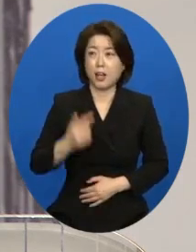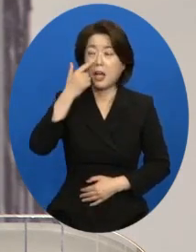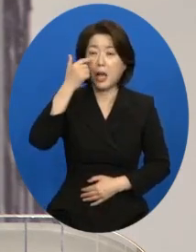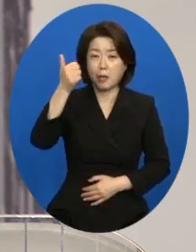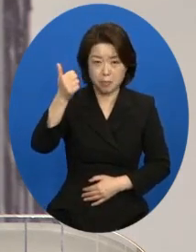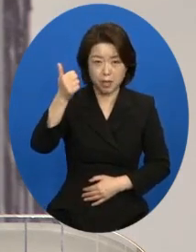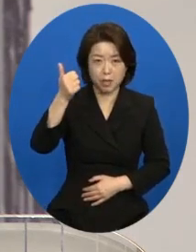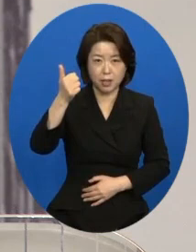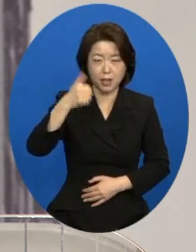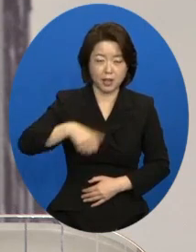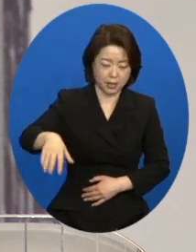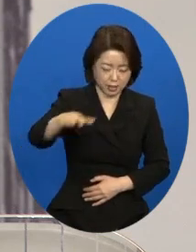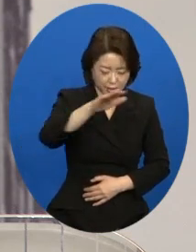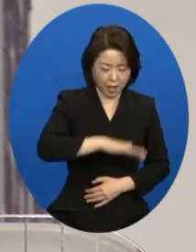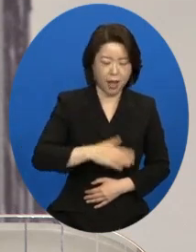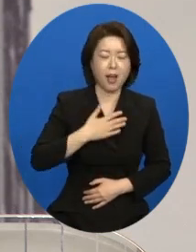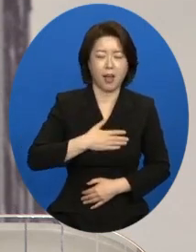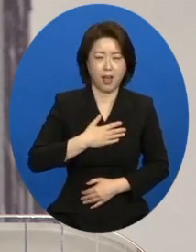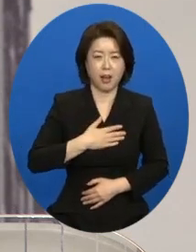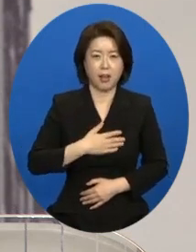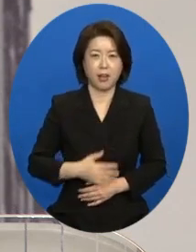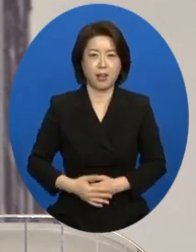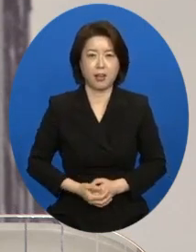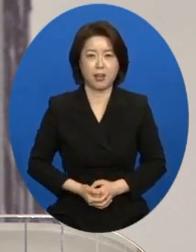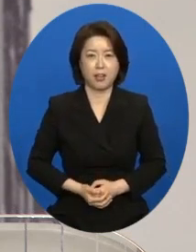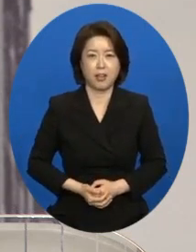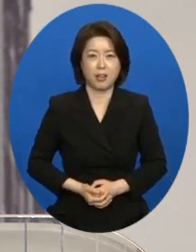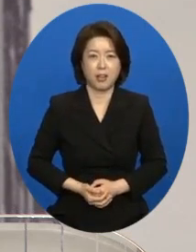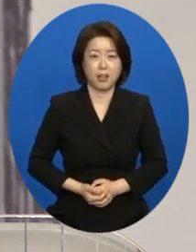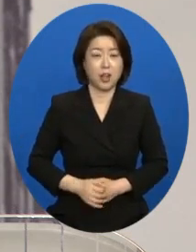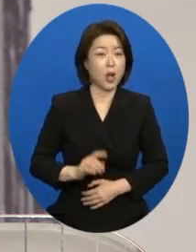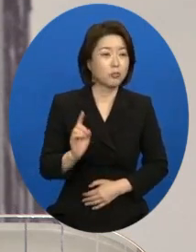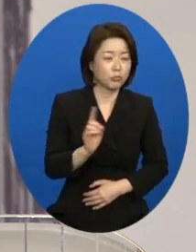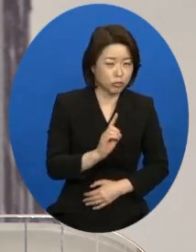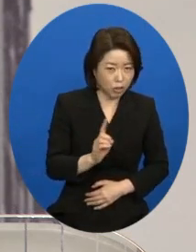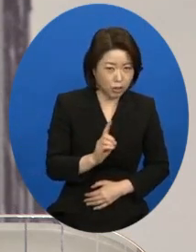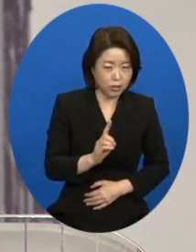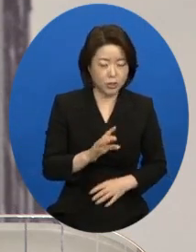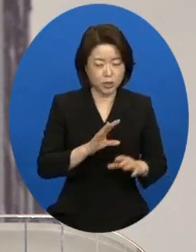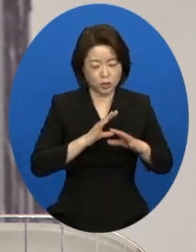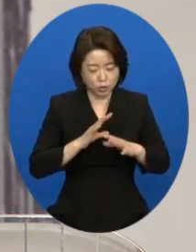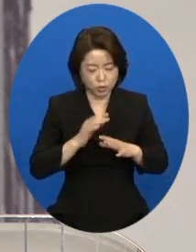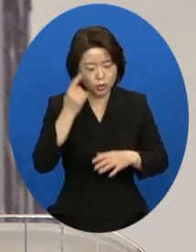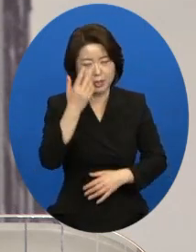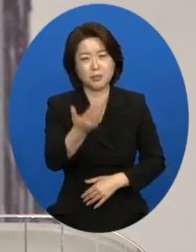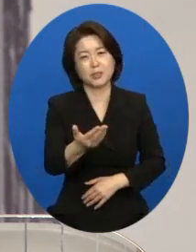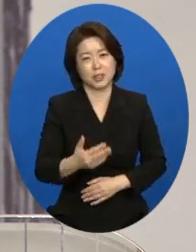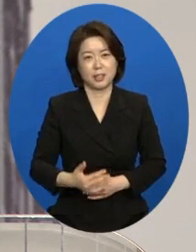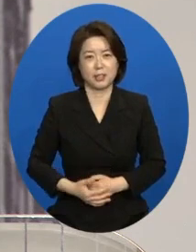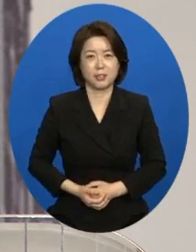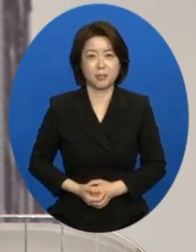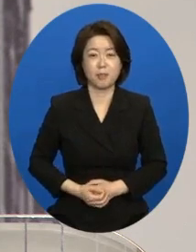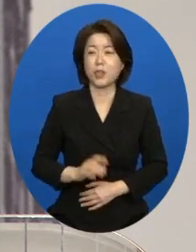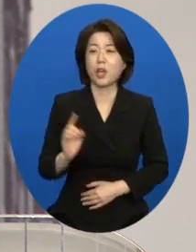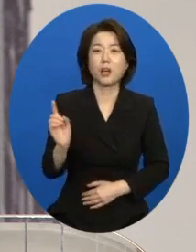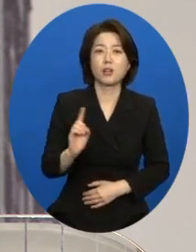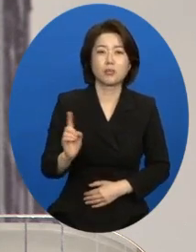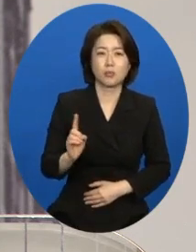아빠가 다 아십니다. 무엇을 두려워하십니까?